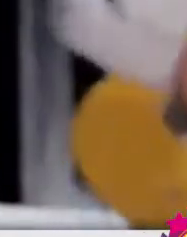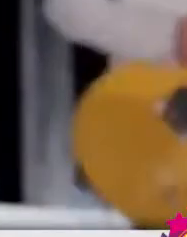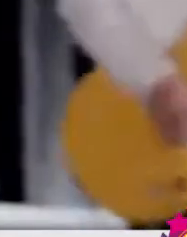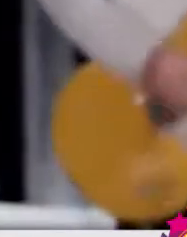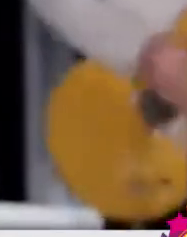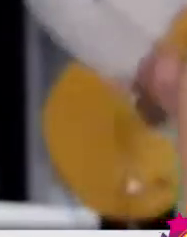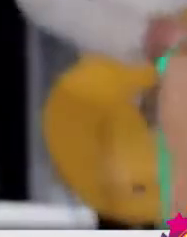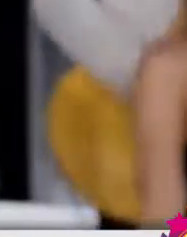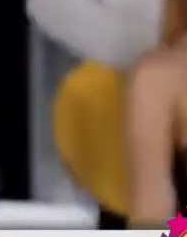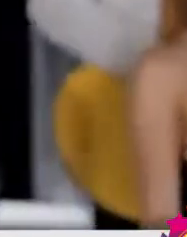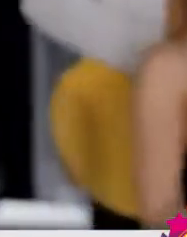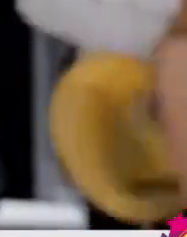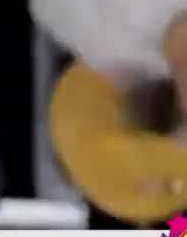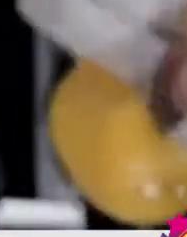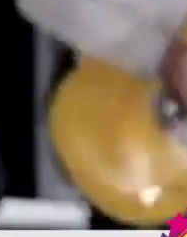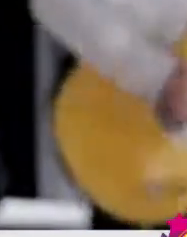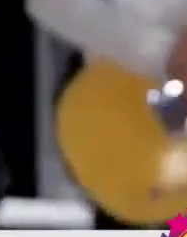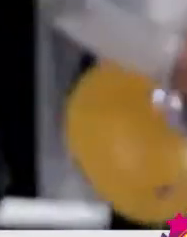없었다.